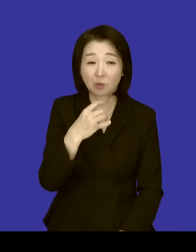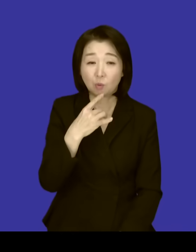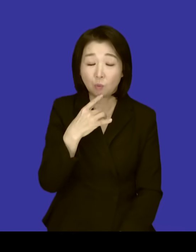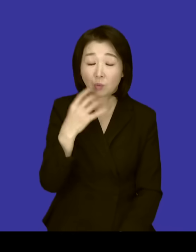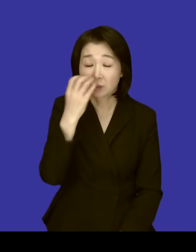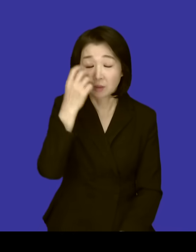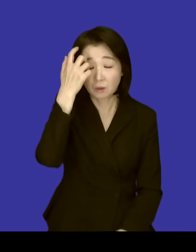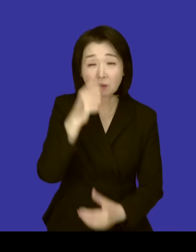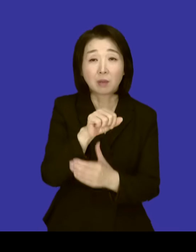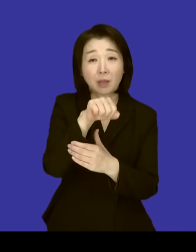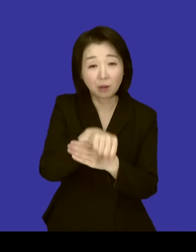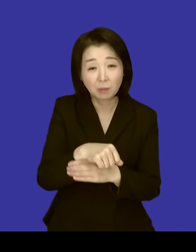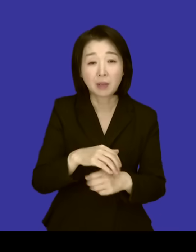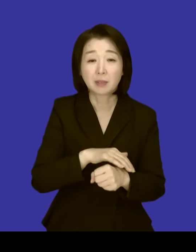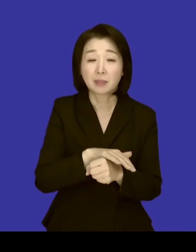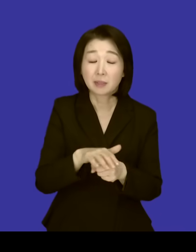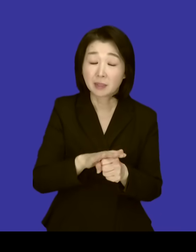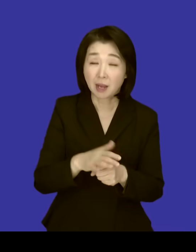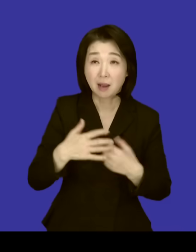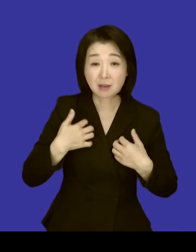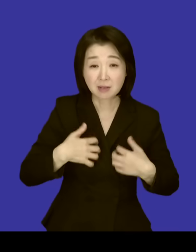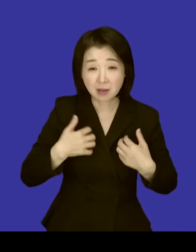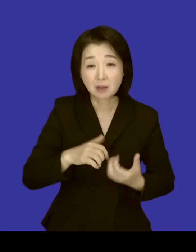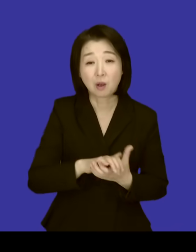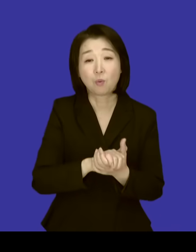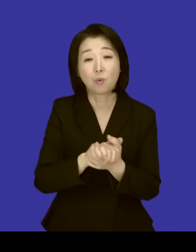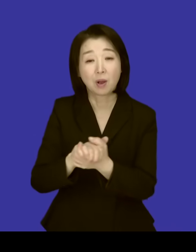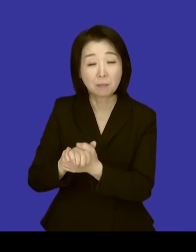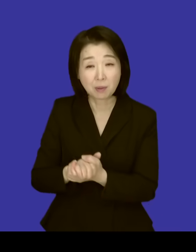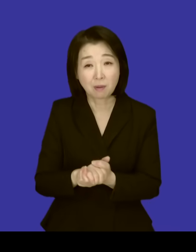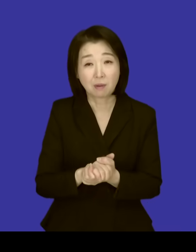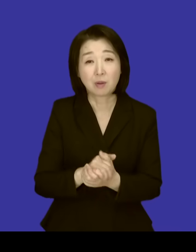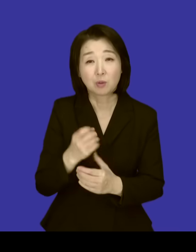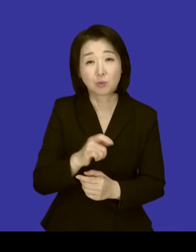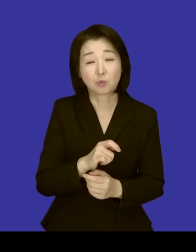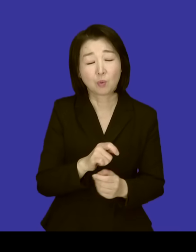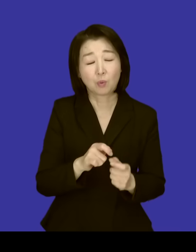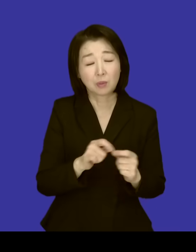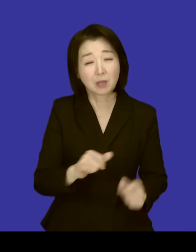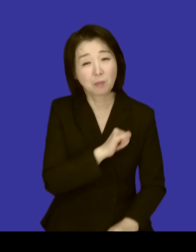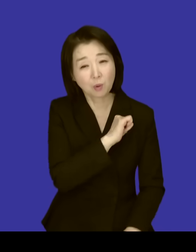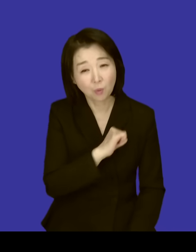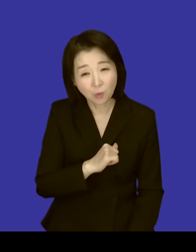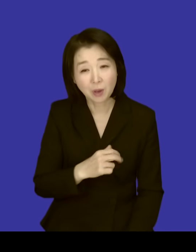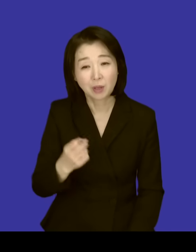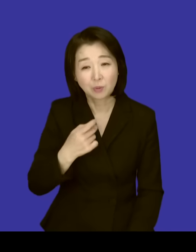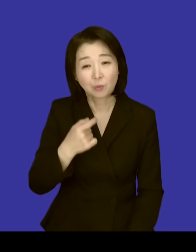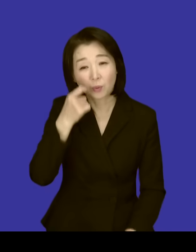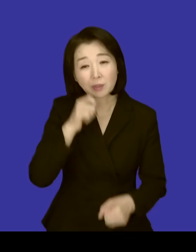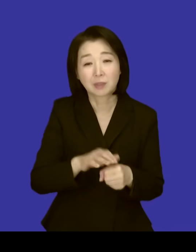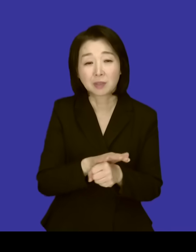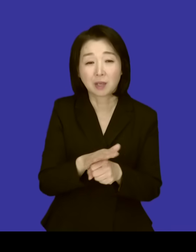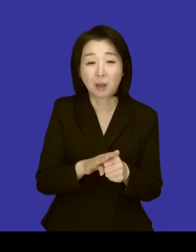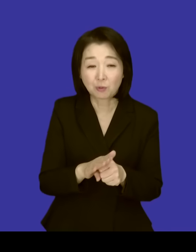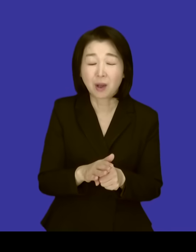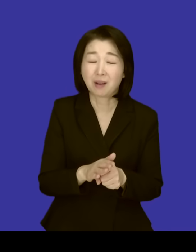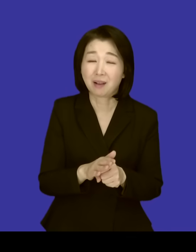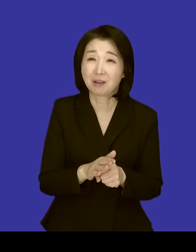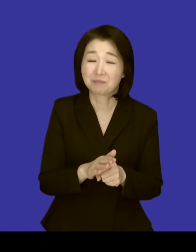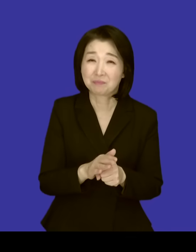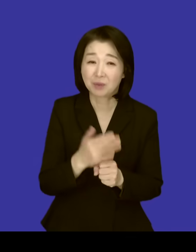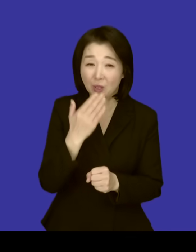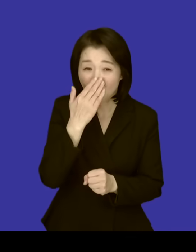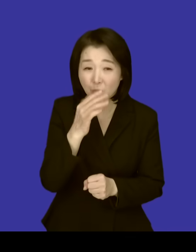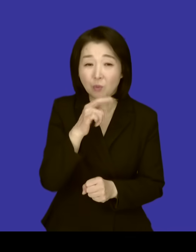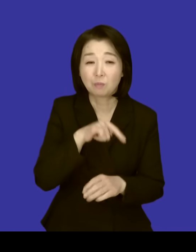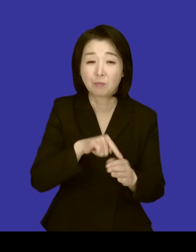열매는 사랑과 희락과 화평과 오래 참음과 자비와 양선과 충성과